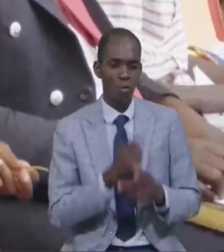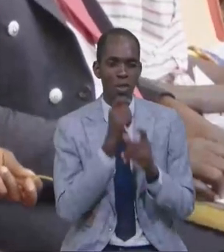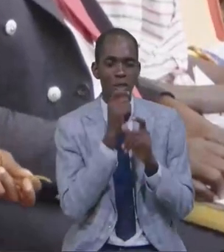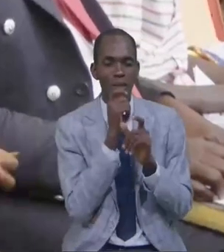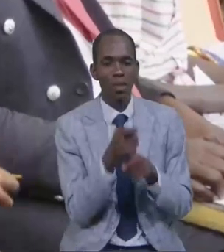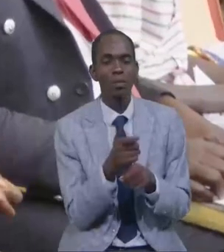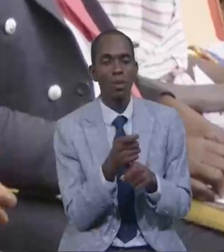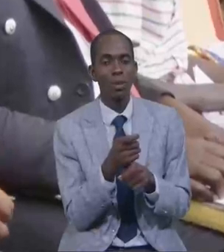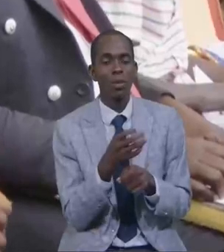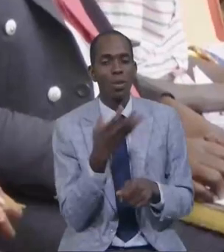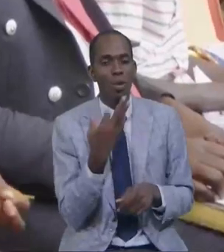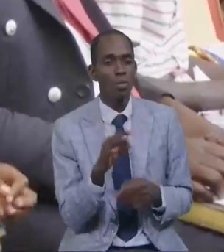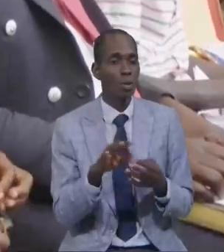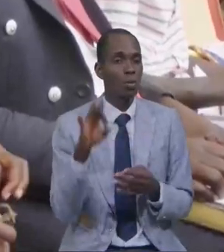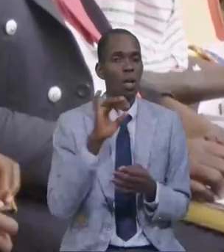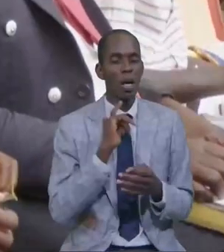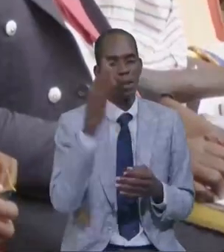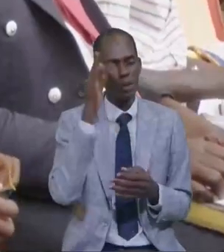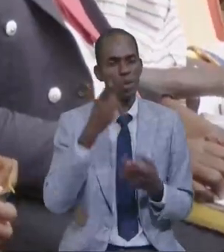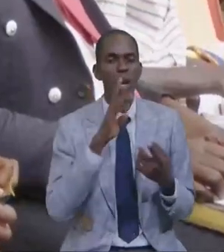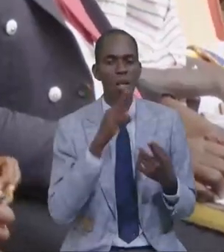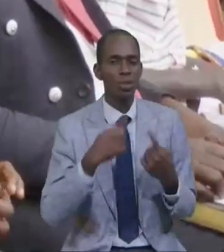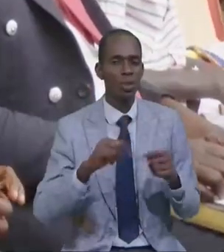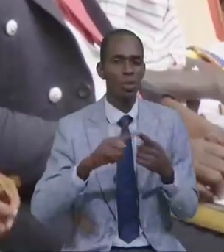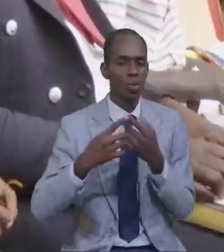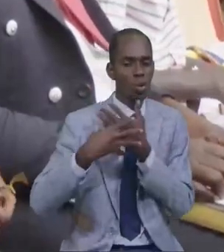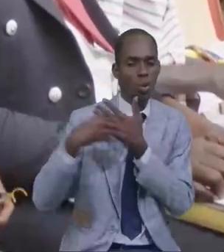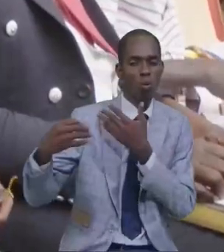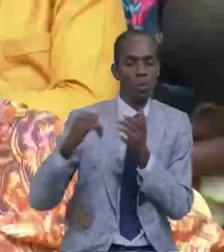là-bas qui a les maux de tête. Il y a quelqu'un qui...